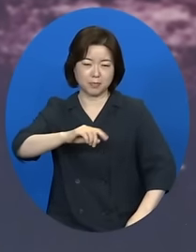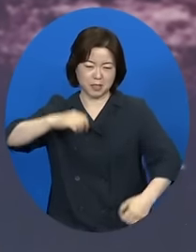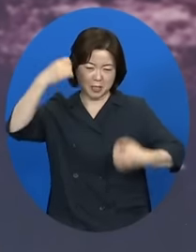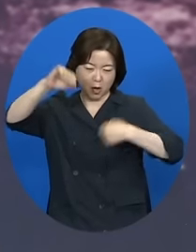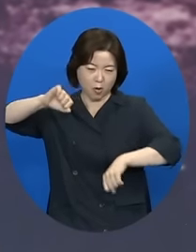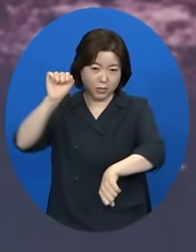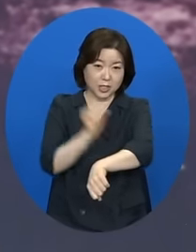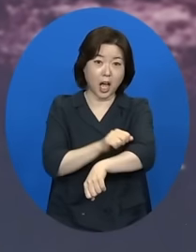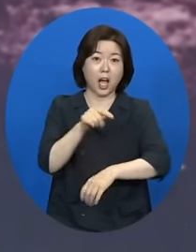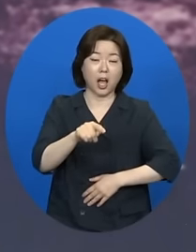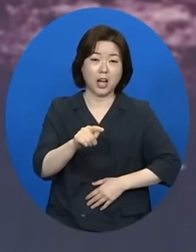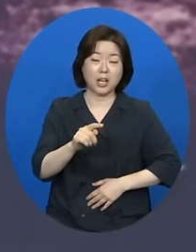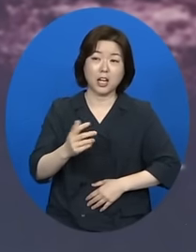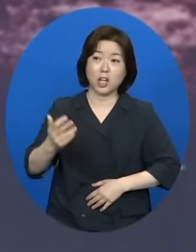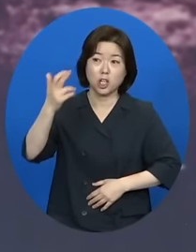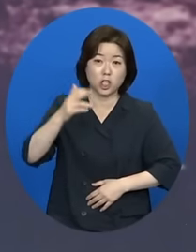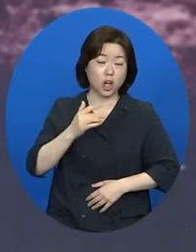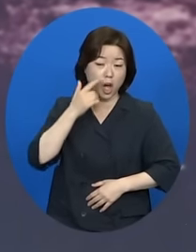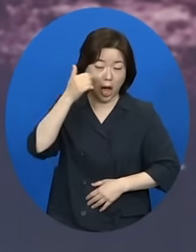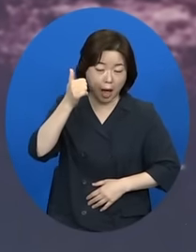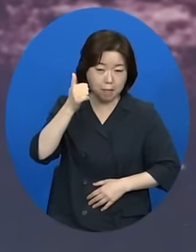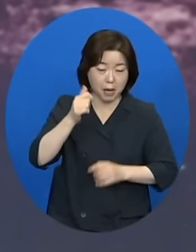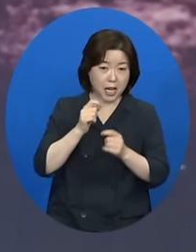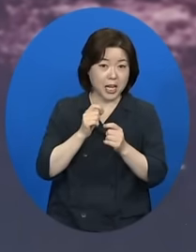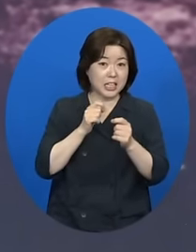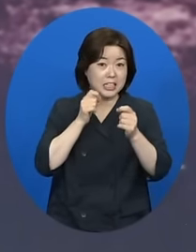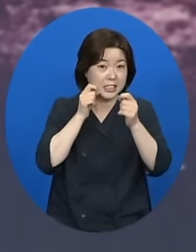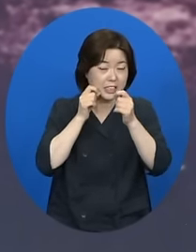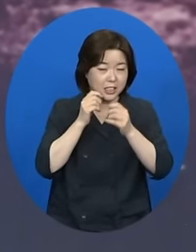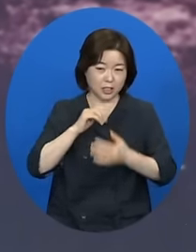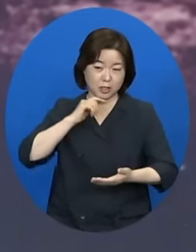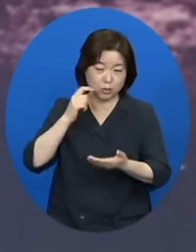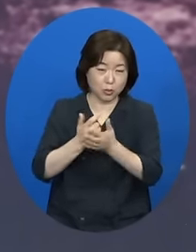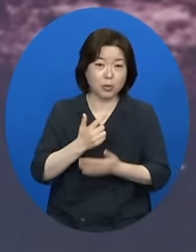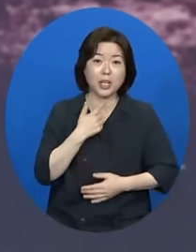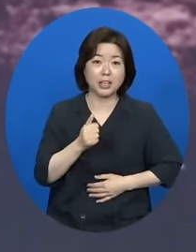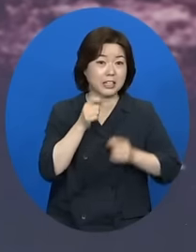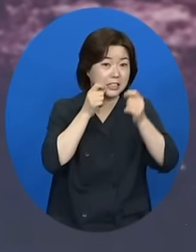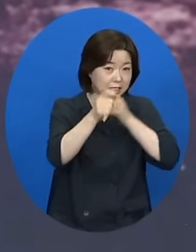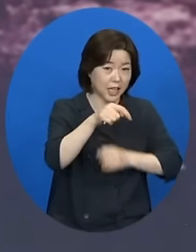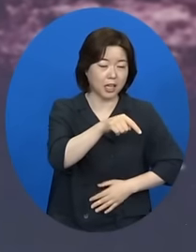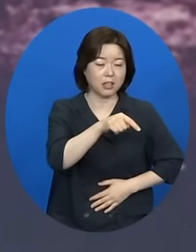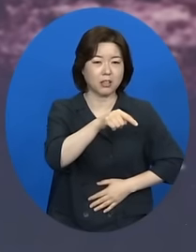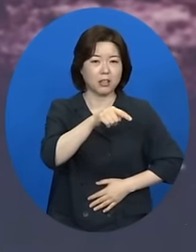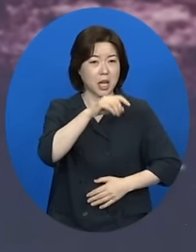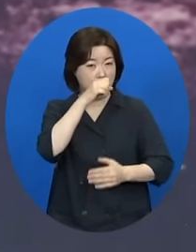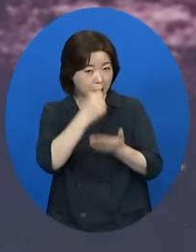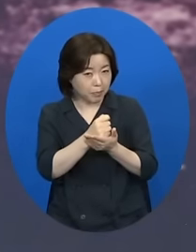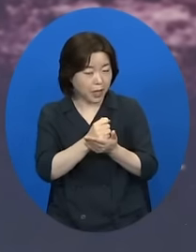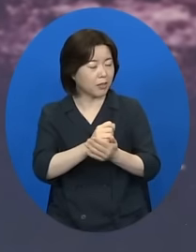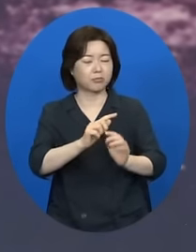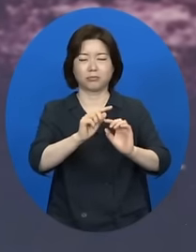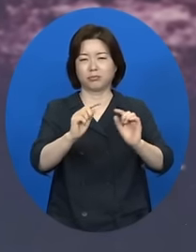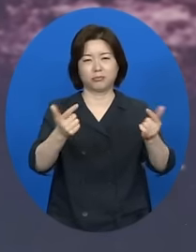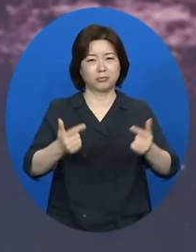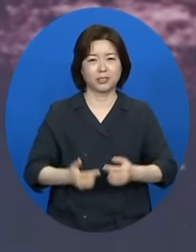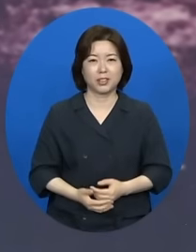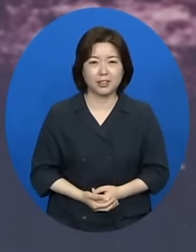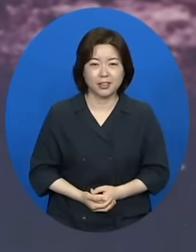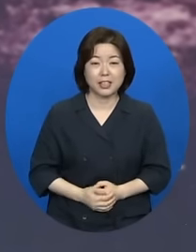속인 그 야곱의 사기 행각이 정당화되는 것은 결코 아니라는 것이죠. 그러니까